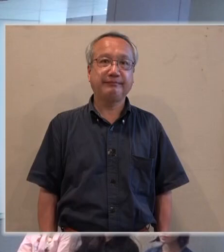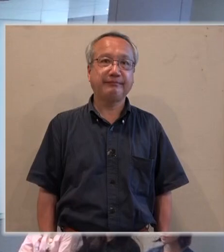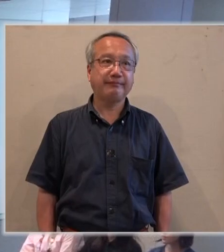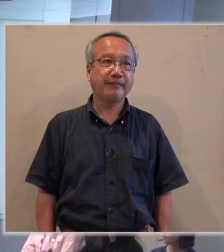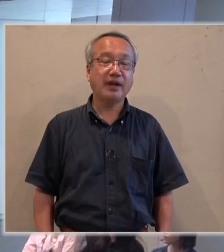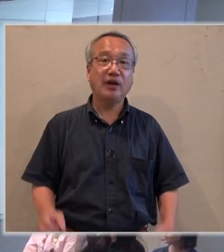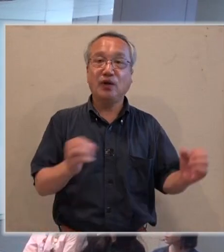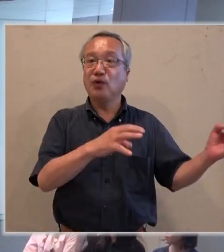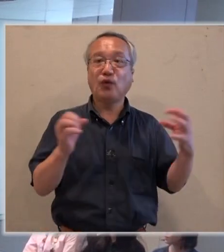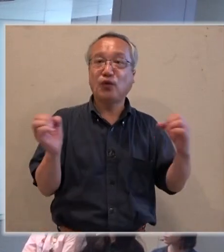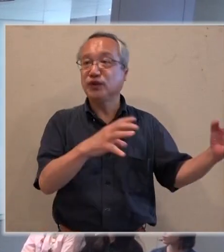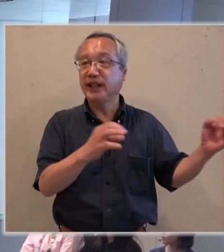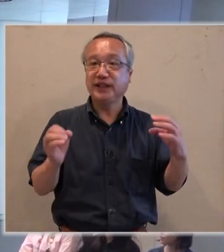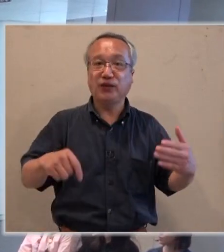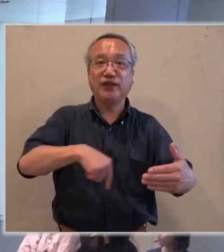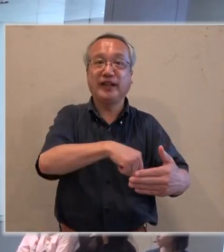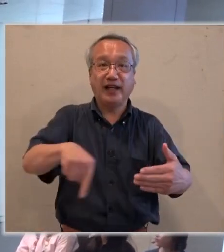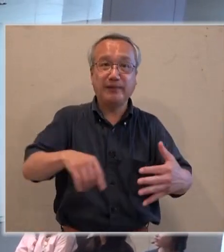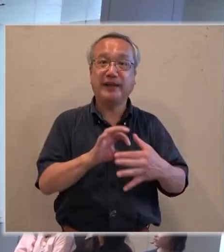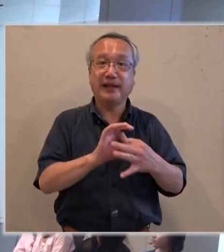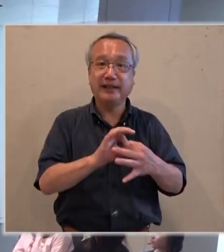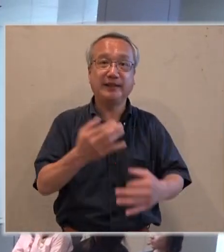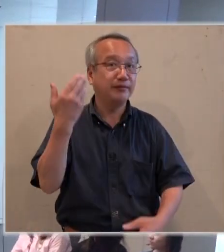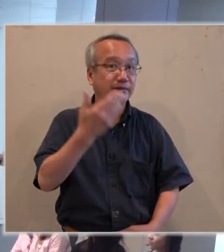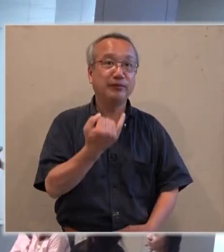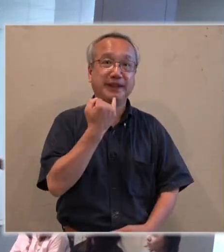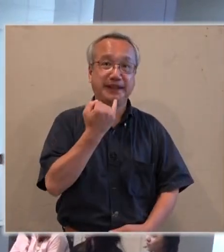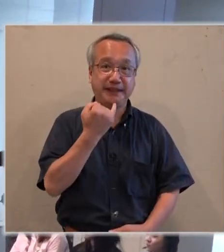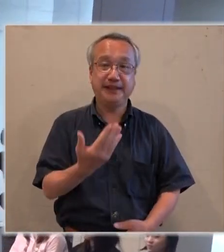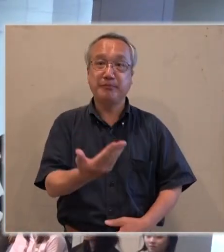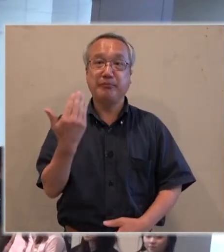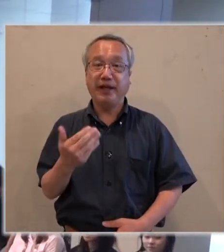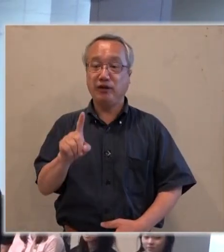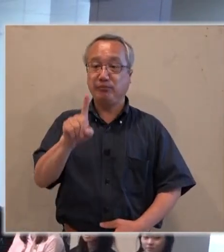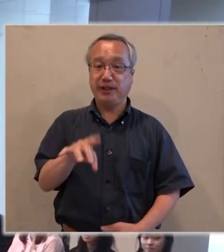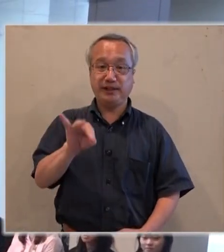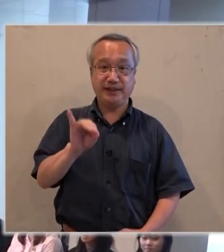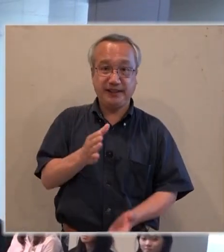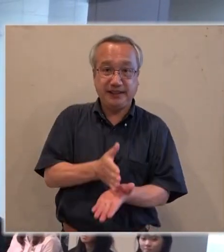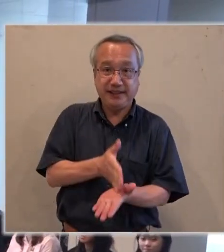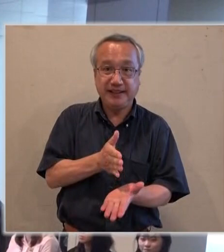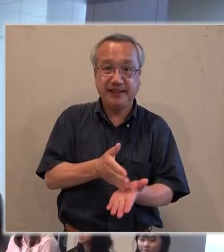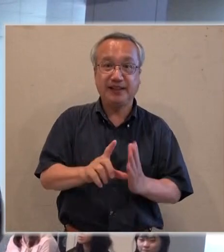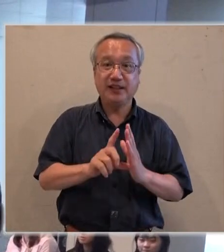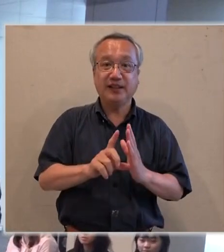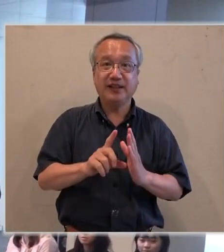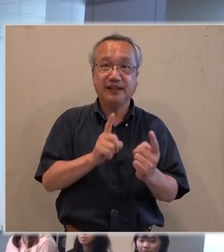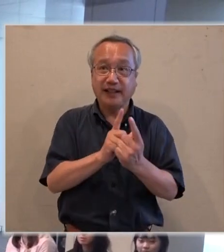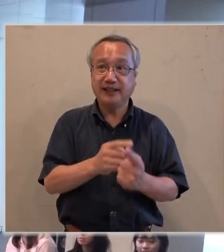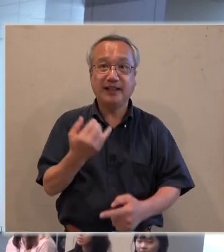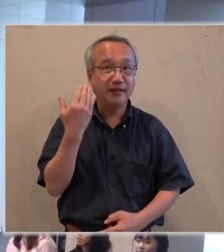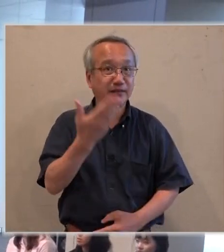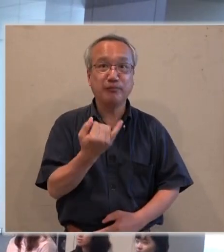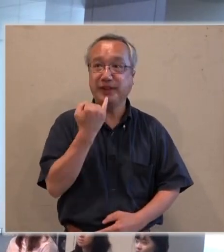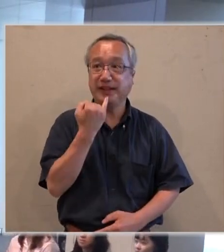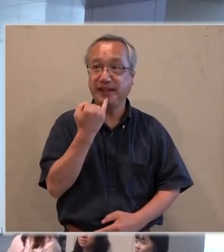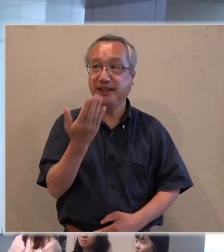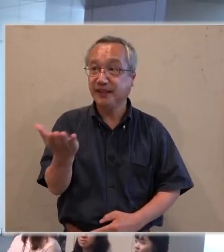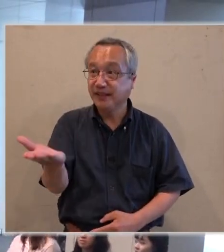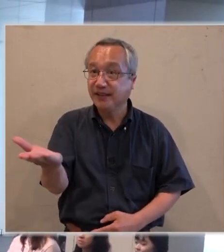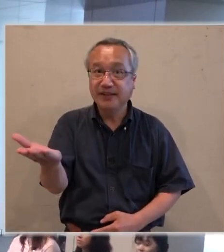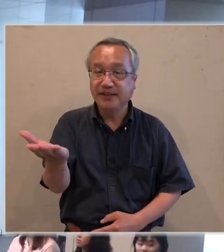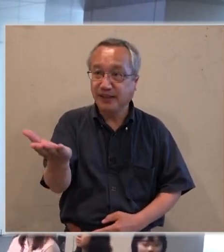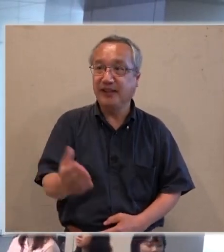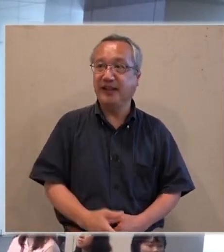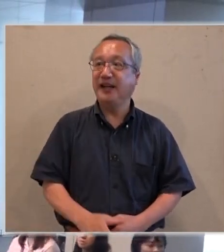トークセッションの内容に対してでも結構ですし、ピッチの内容に対してでも結構です。いらっしゃいますか。あ、ぜひお願いします